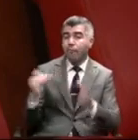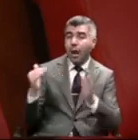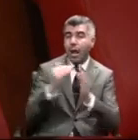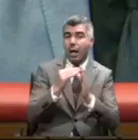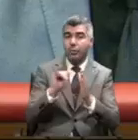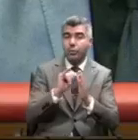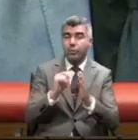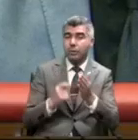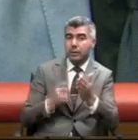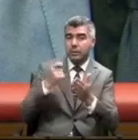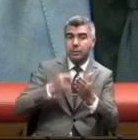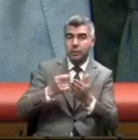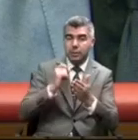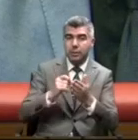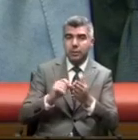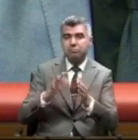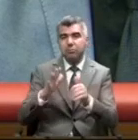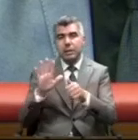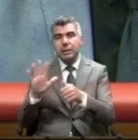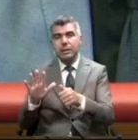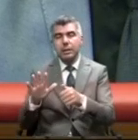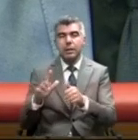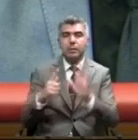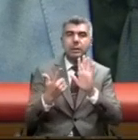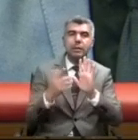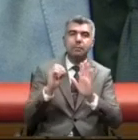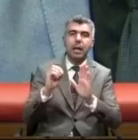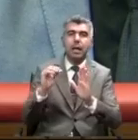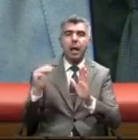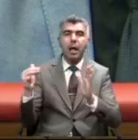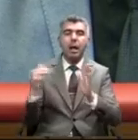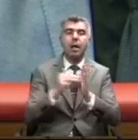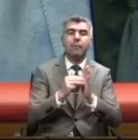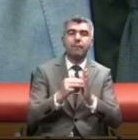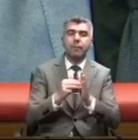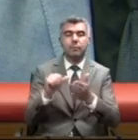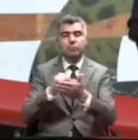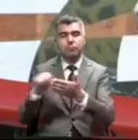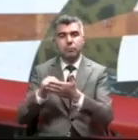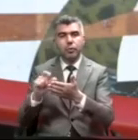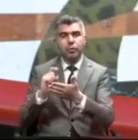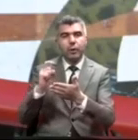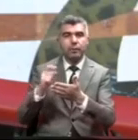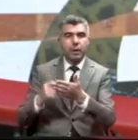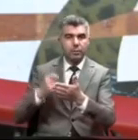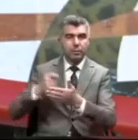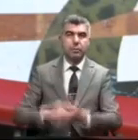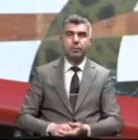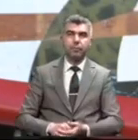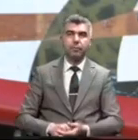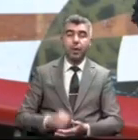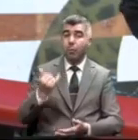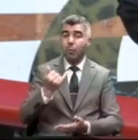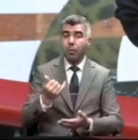كيساهموا اقل من ستين ولا 70 الف لكديو الواجبات ديالهم اللي كنطلب منهم